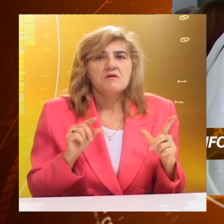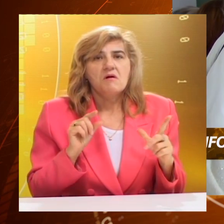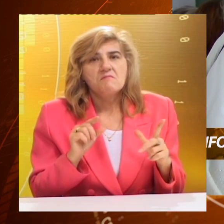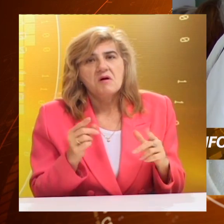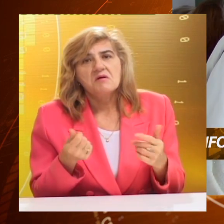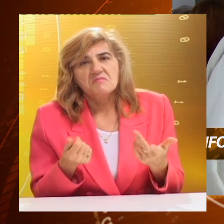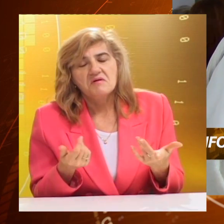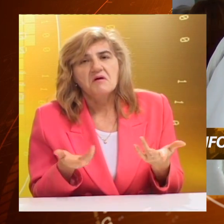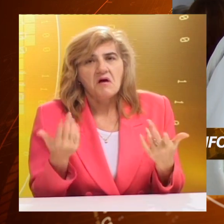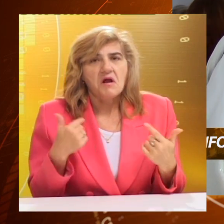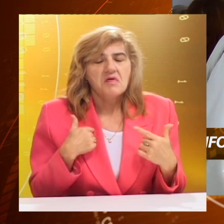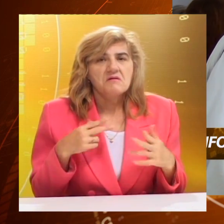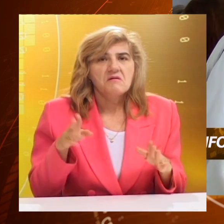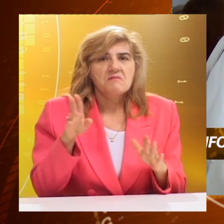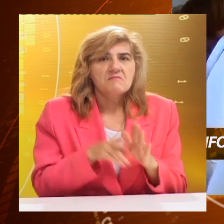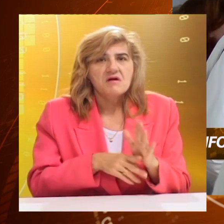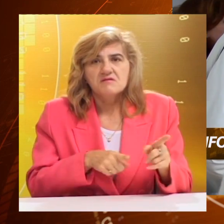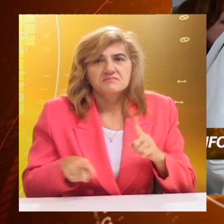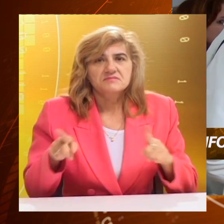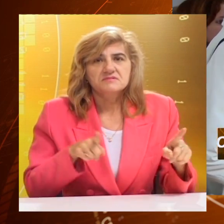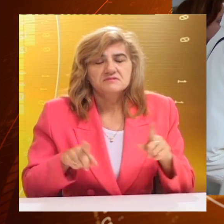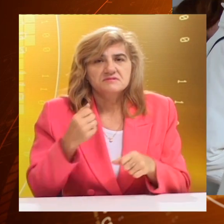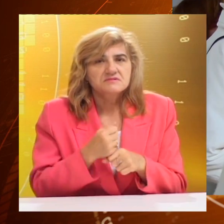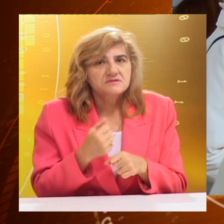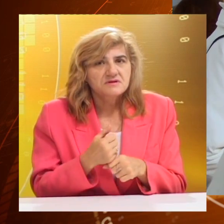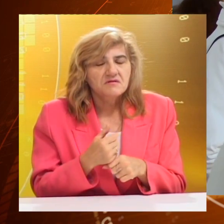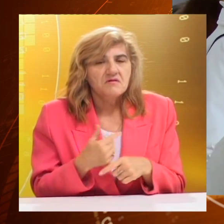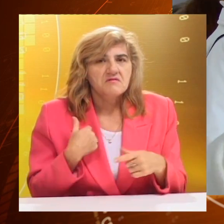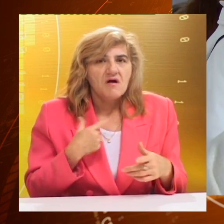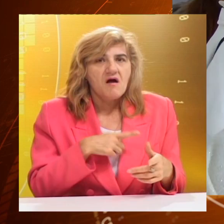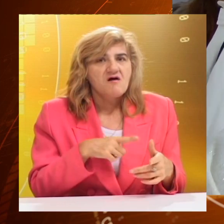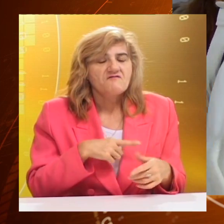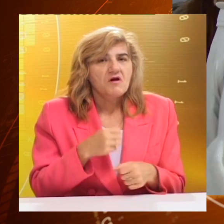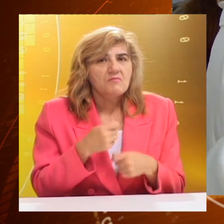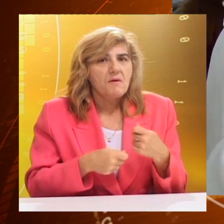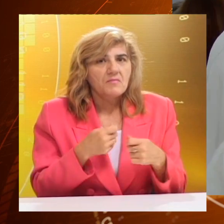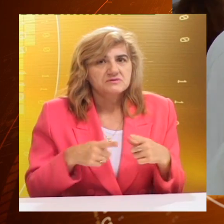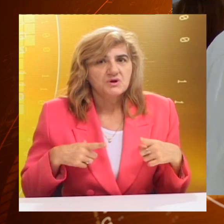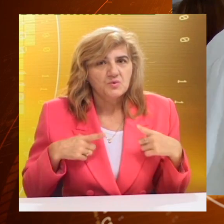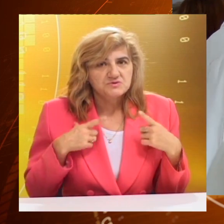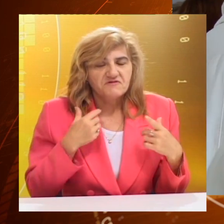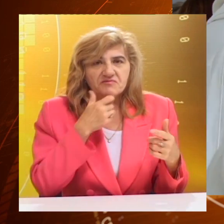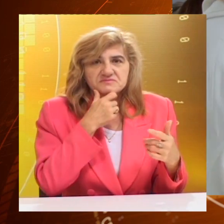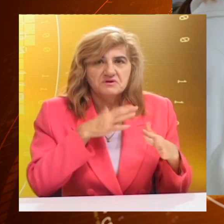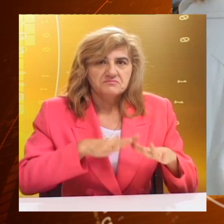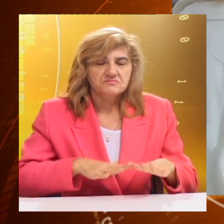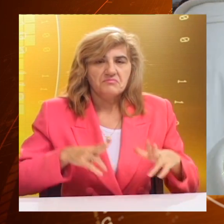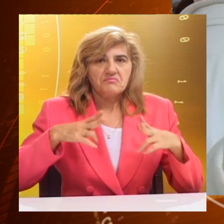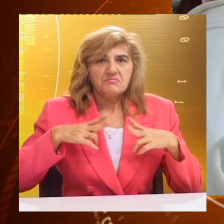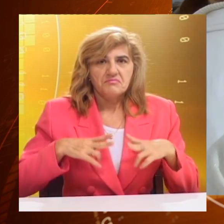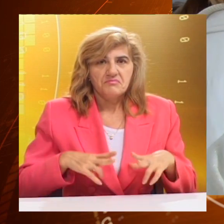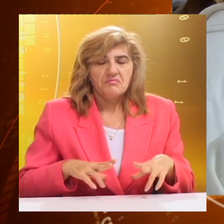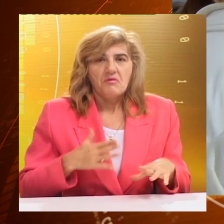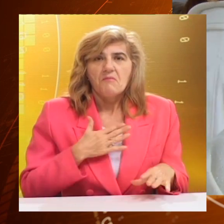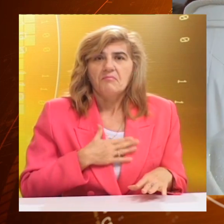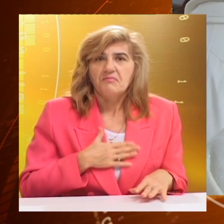Slobodnije, možda manje para, ali i manja obaveza. Mnogo sam srećna jer radim posao koji volim, uživam u tome